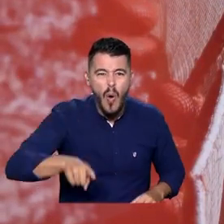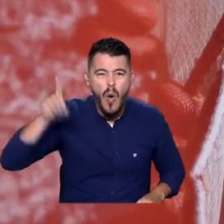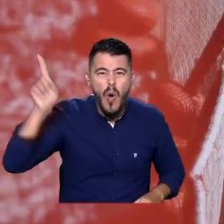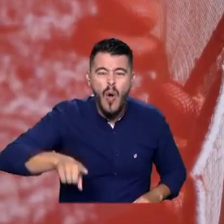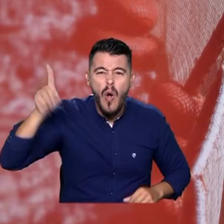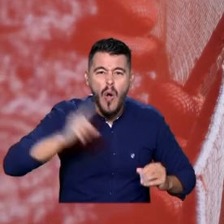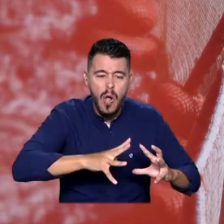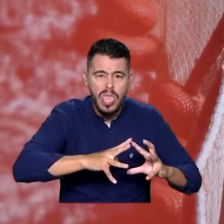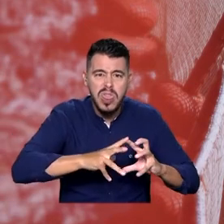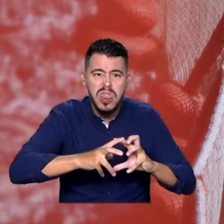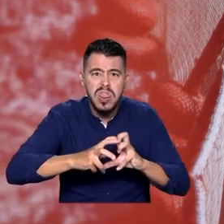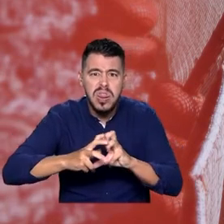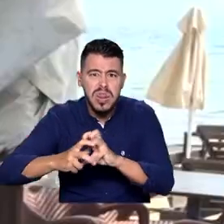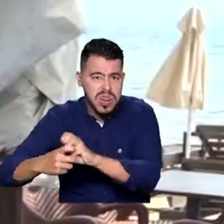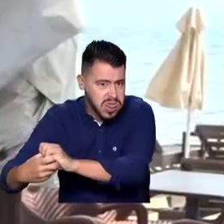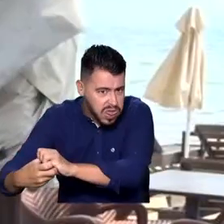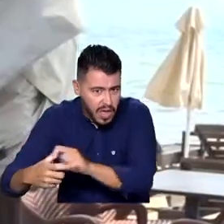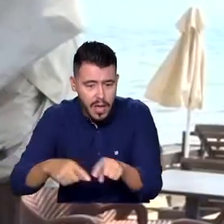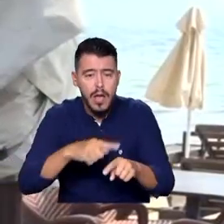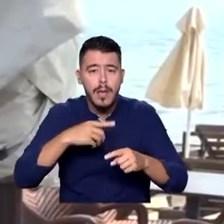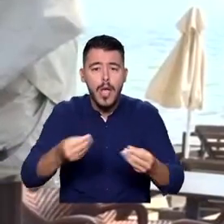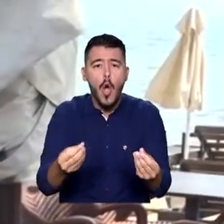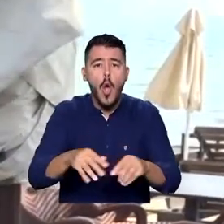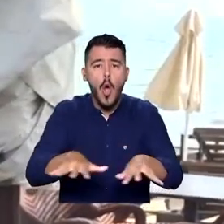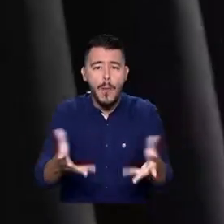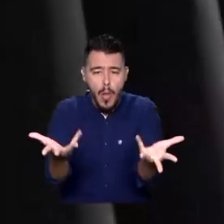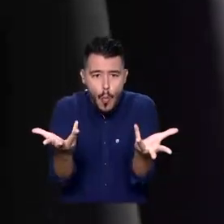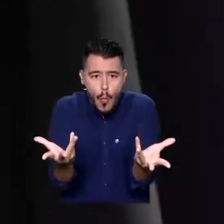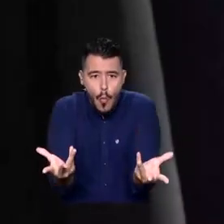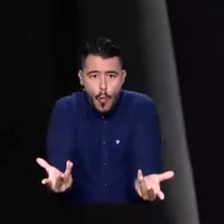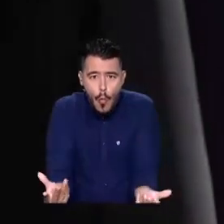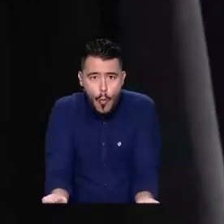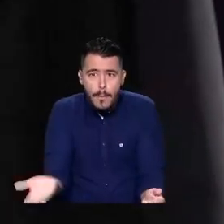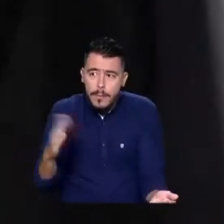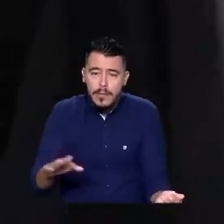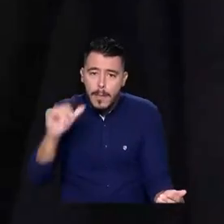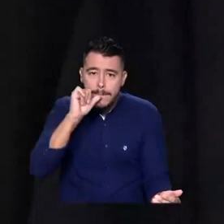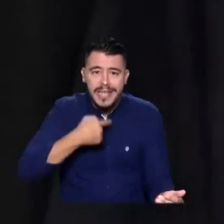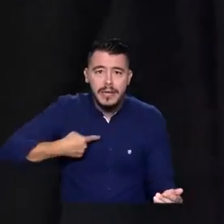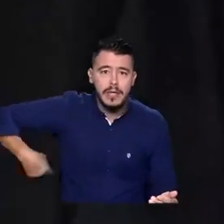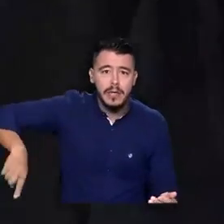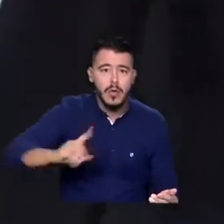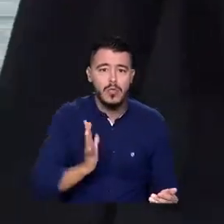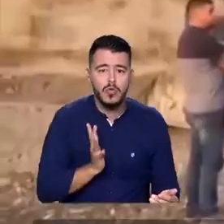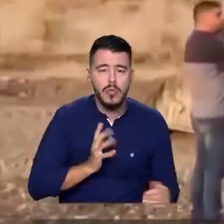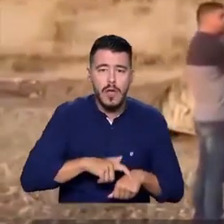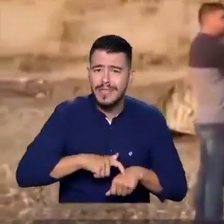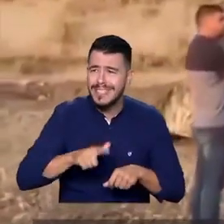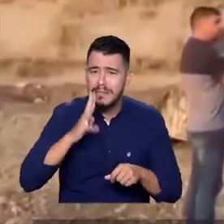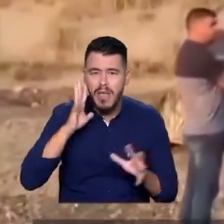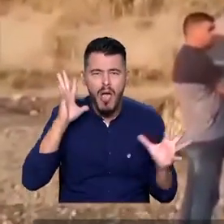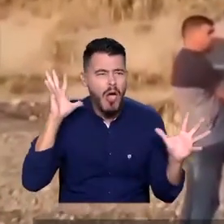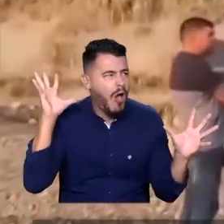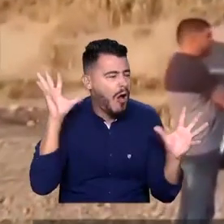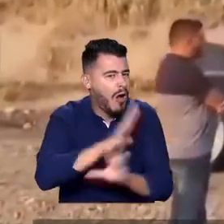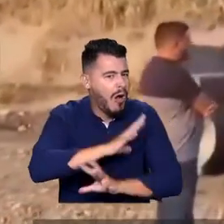καταλήγουν στον υδροφόρο ορίζοντα. Συνιστά την καύση. Δεν υπάρχει, δεν περνάει ψυχή. Η μυρωδιά είναι τεράστια στην περιοχή αυτή τη στιγμή. Ο